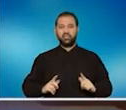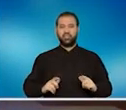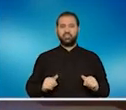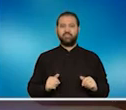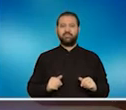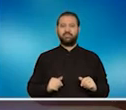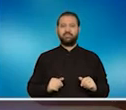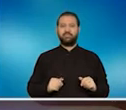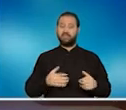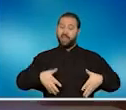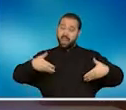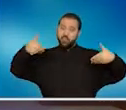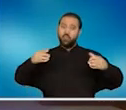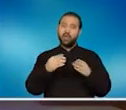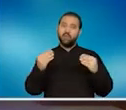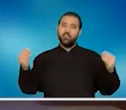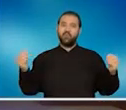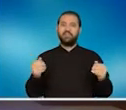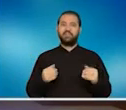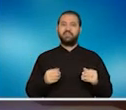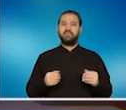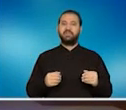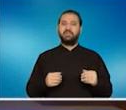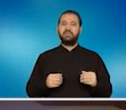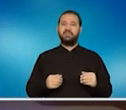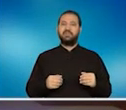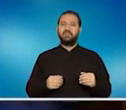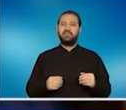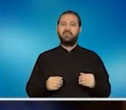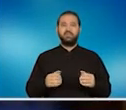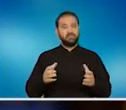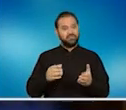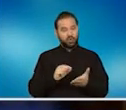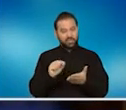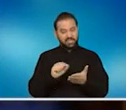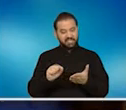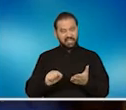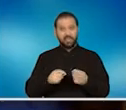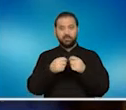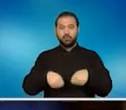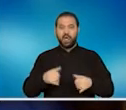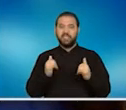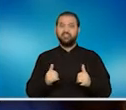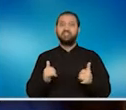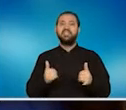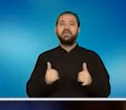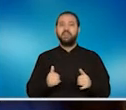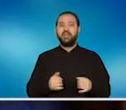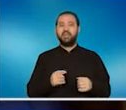liniște. Ne-am bucurat foarte mult, da, și o să le și consemnăm toate aceste